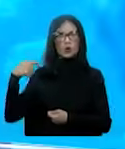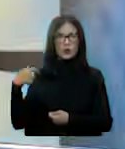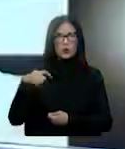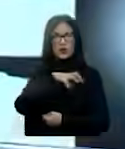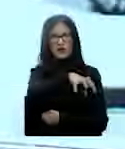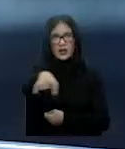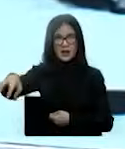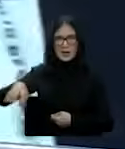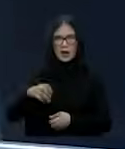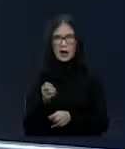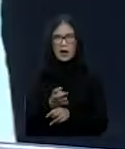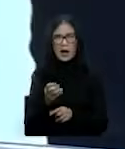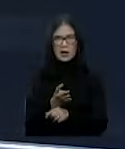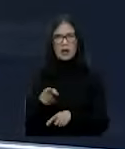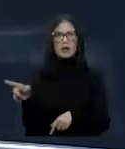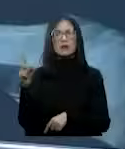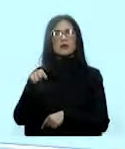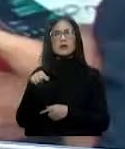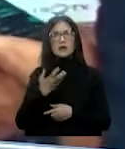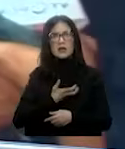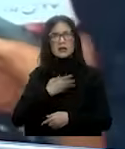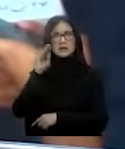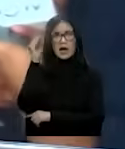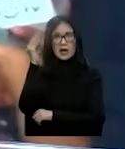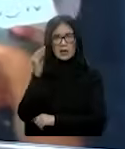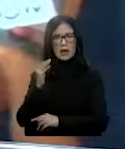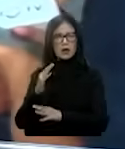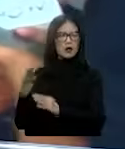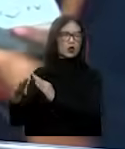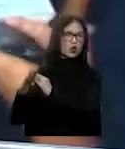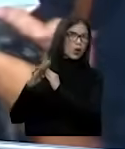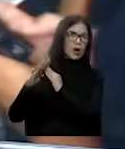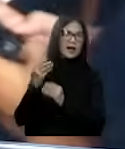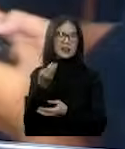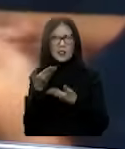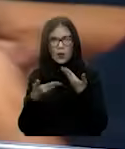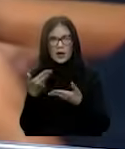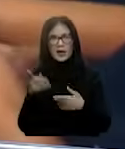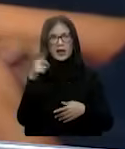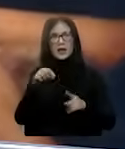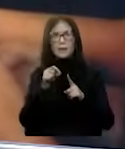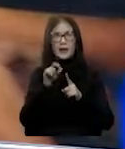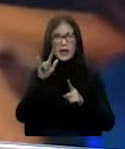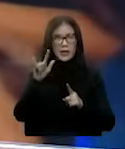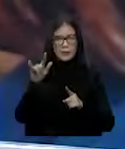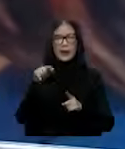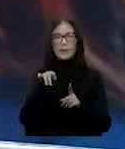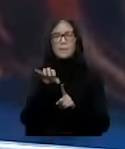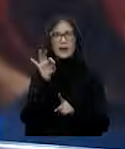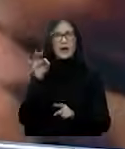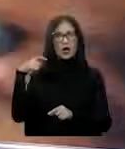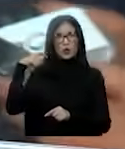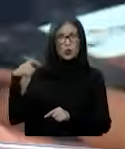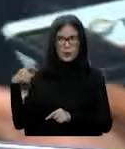manapun. Gagal diusung di Jakarta, Anies menolak tawaran PDI Perjuangan maju Pilgub Jawa Barat di detik-detik akhir penutupan